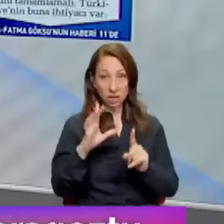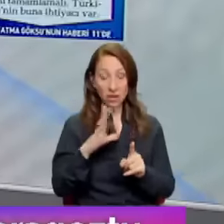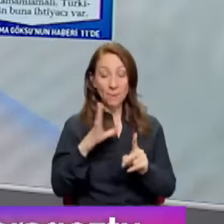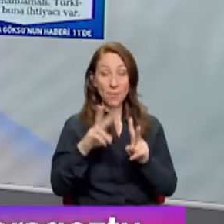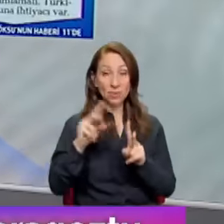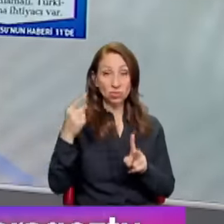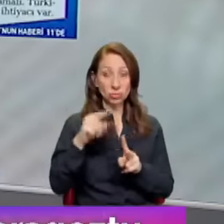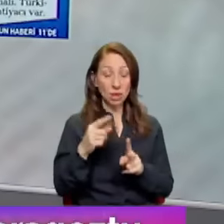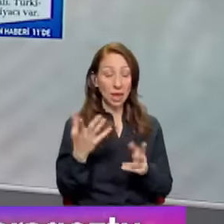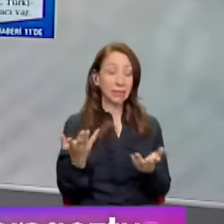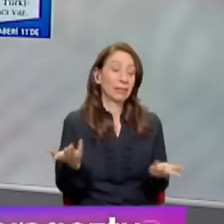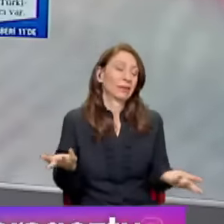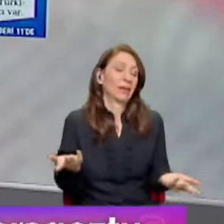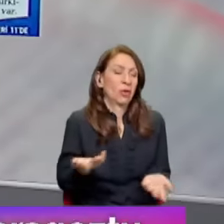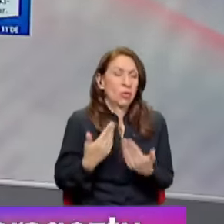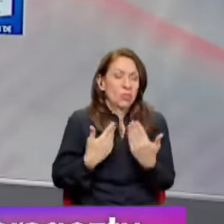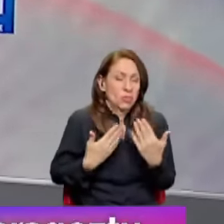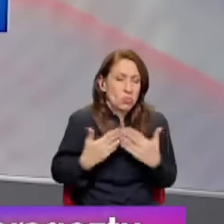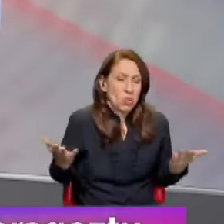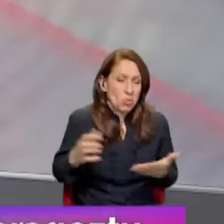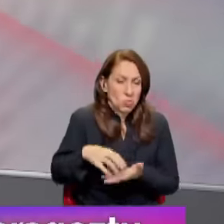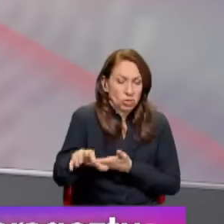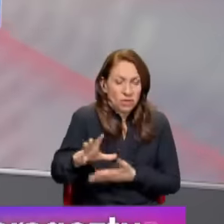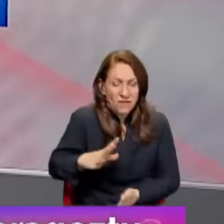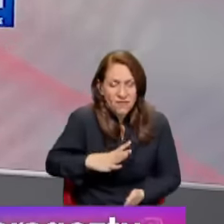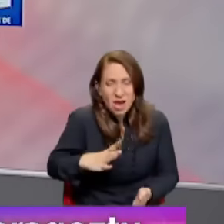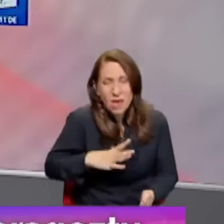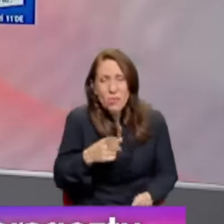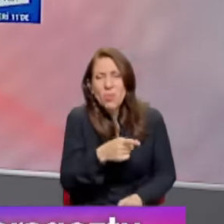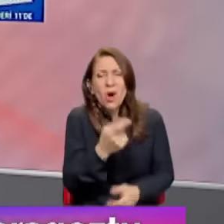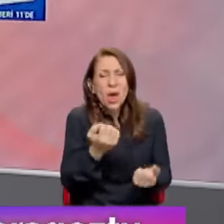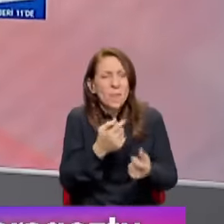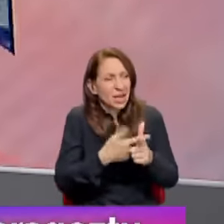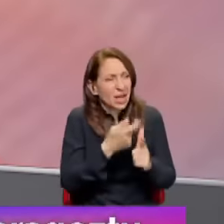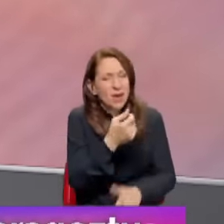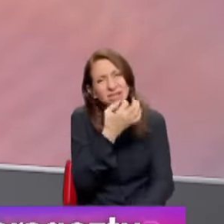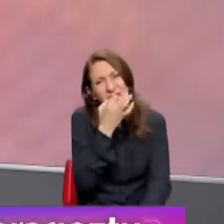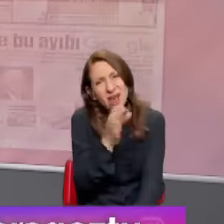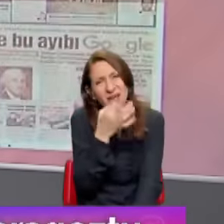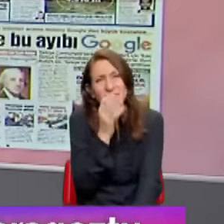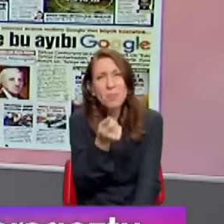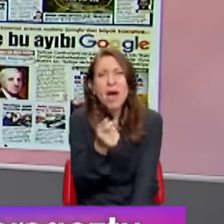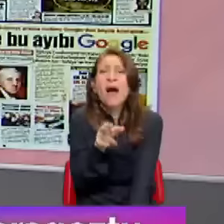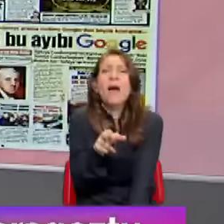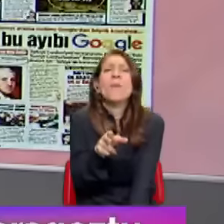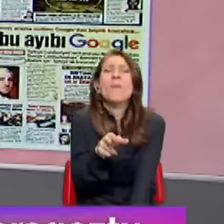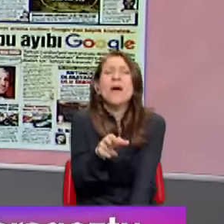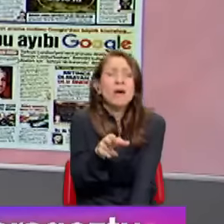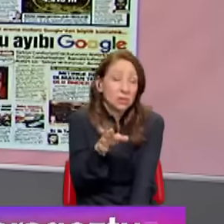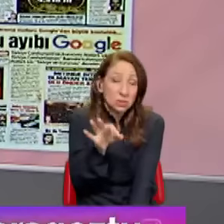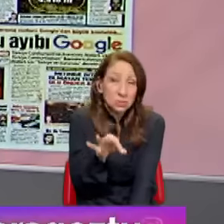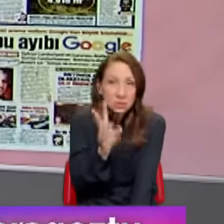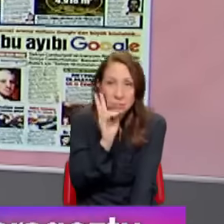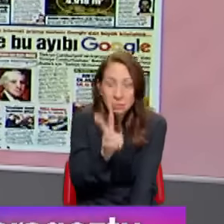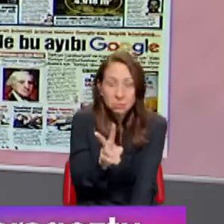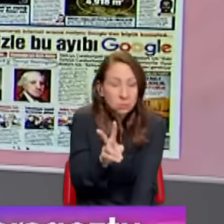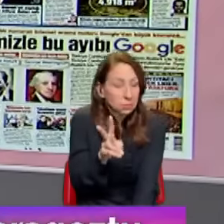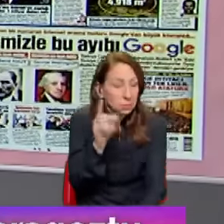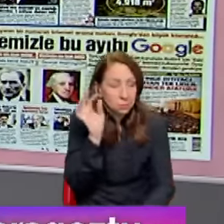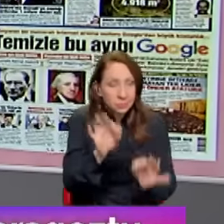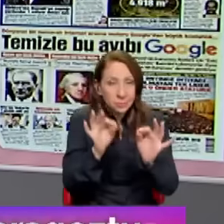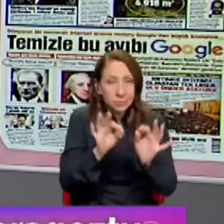Mehmet Şimşek E ne der ki ya Koskoca bütçenin içinde Eee Bu bir Çerez parası diyi vermişti şimdi karşımızda o